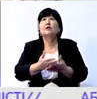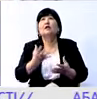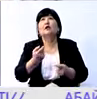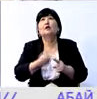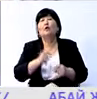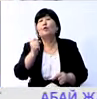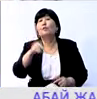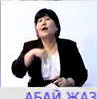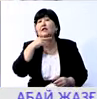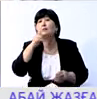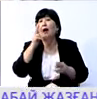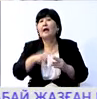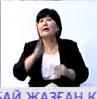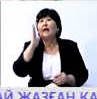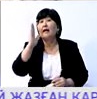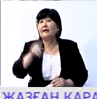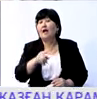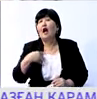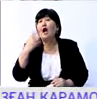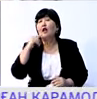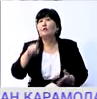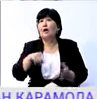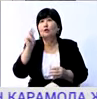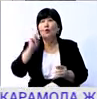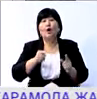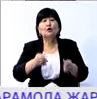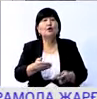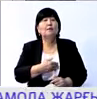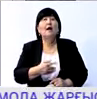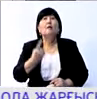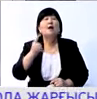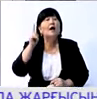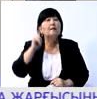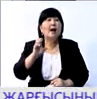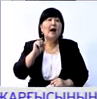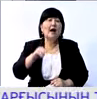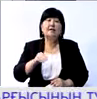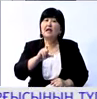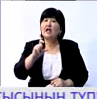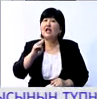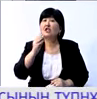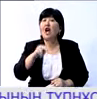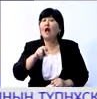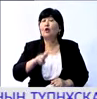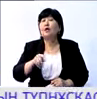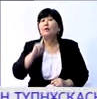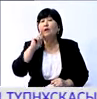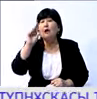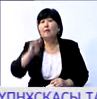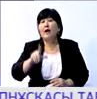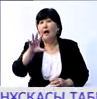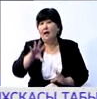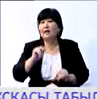осы 11 сынып аяқтағаннан кейін мен Алматы қаласына оқуға түскім келеді. Бір білгеніміз IT эшелоннан білім алған жас